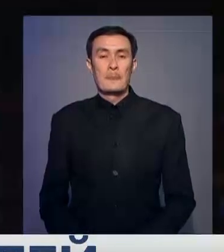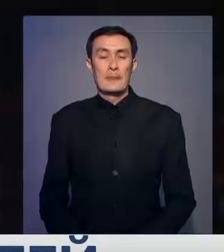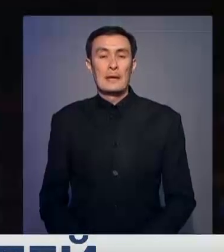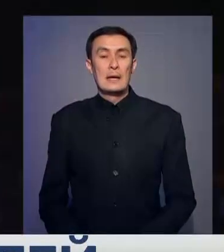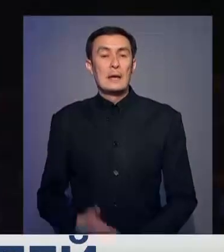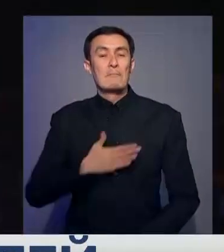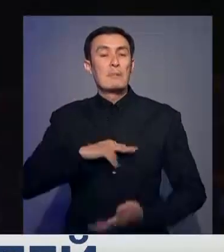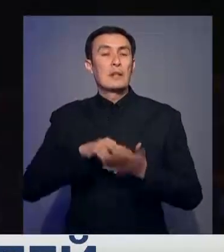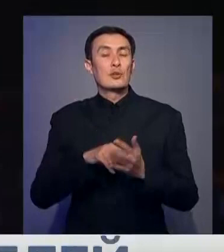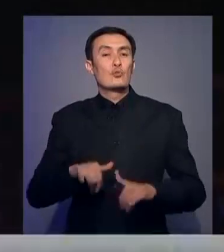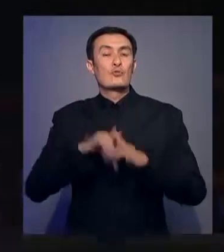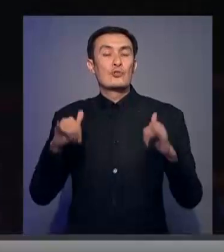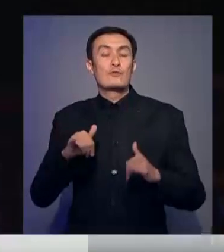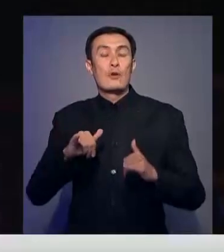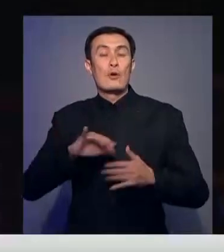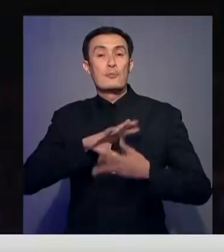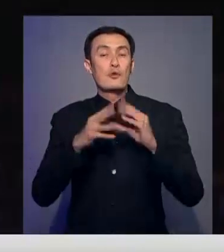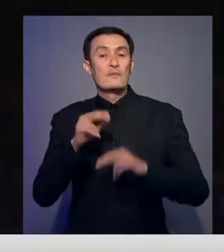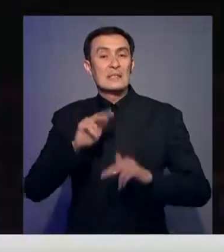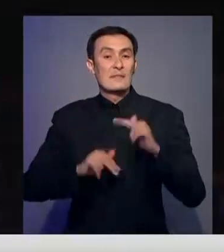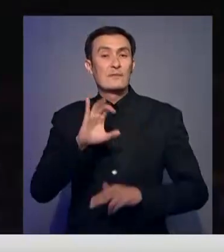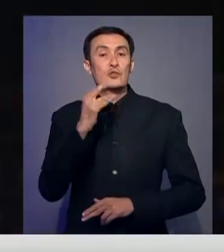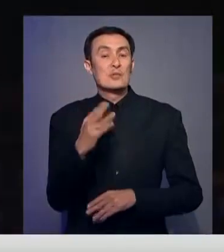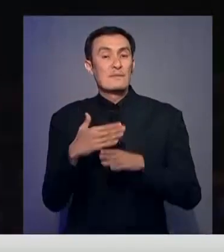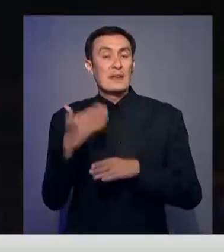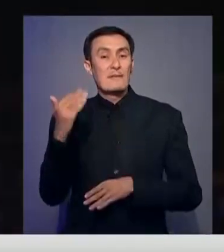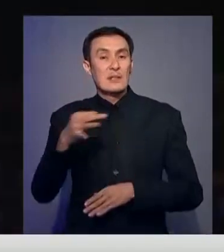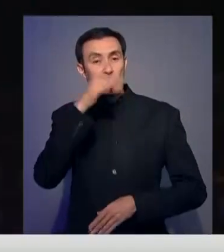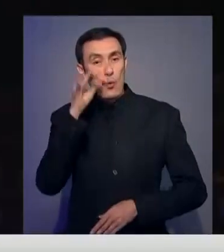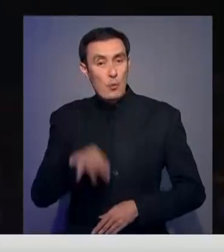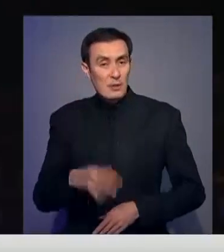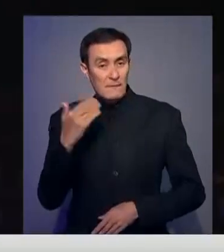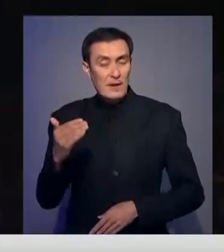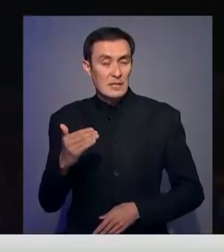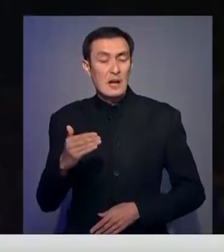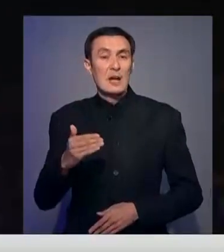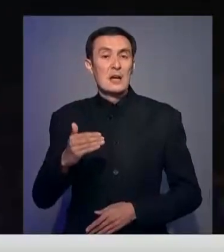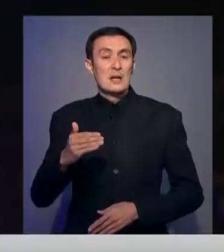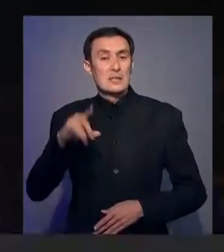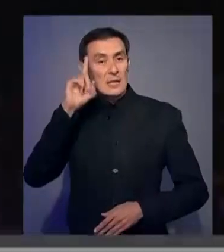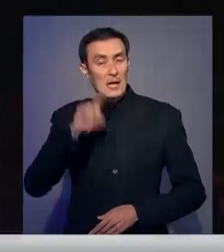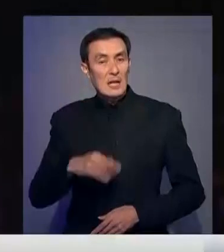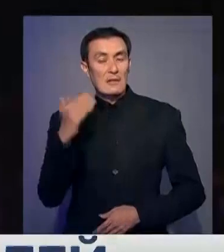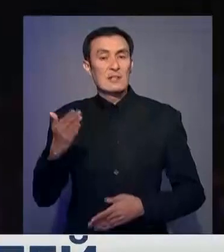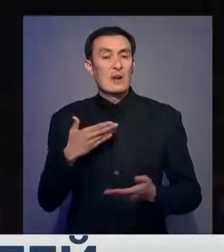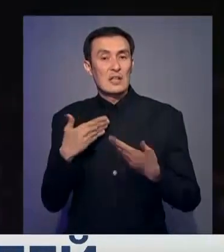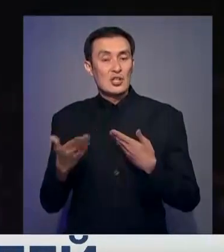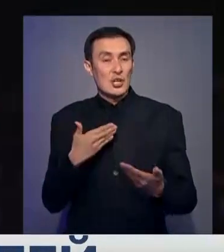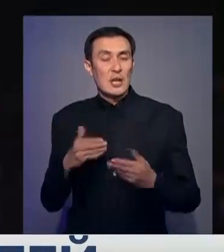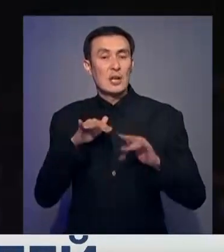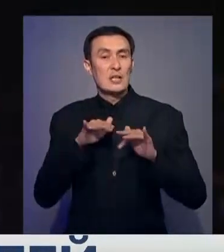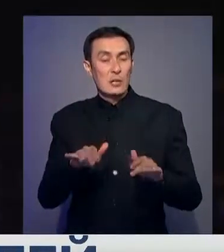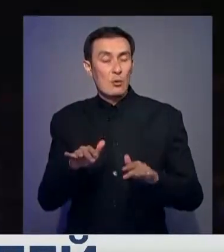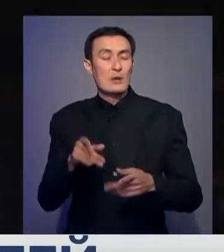Мы планируем увеличить объем строительства в социальной сфере и от вашего профессионализма, компетентности, ответственного отношения к делу